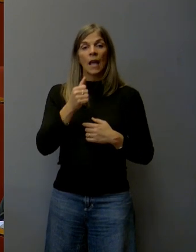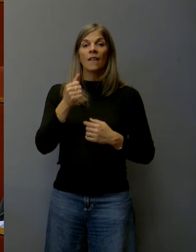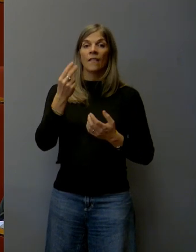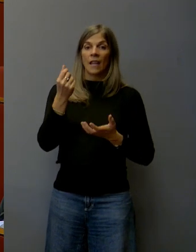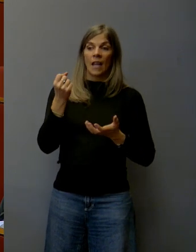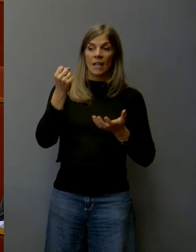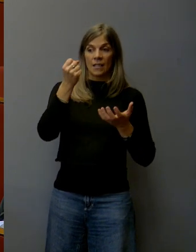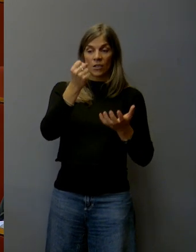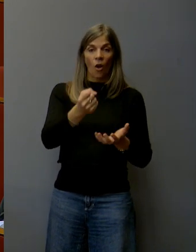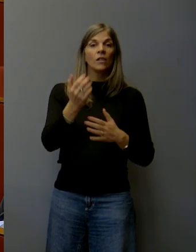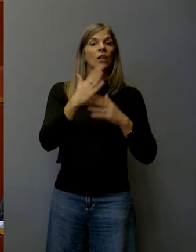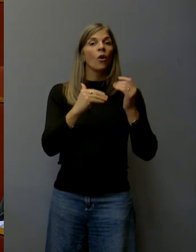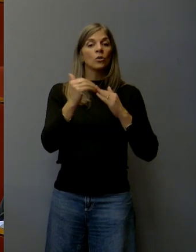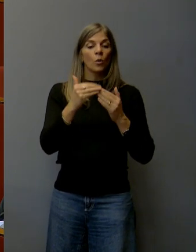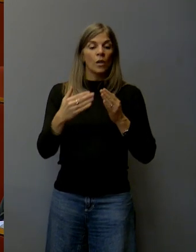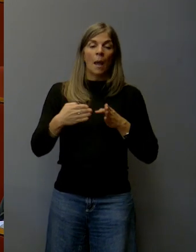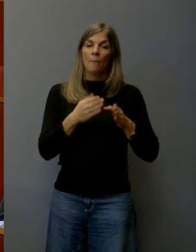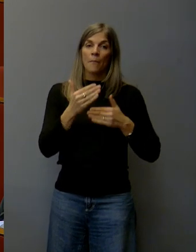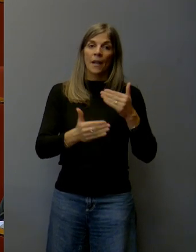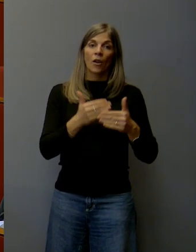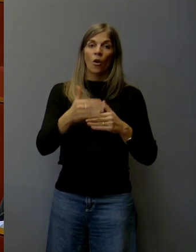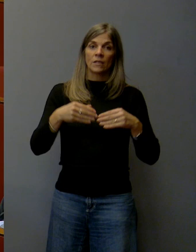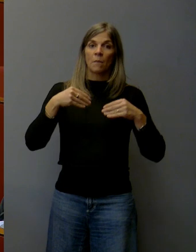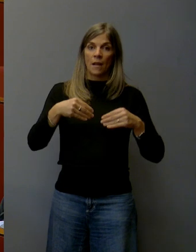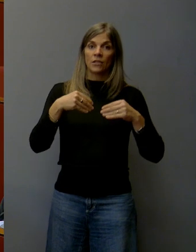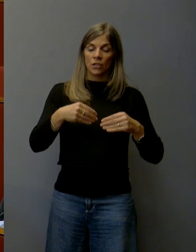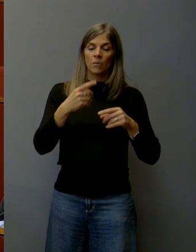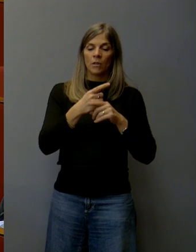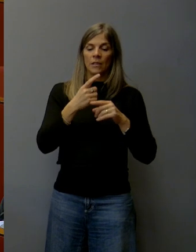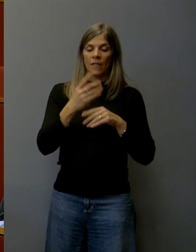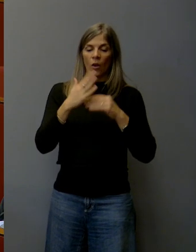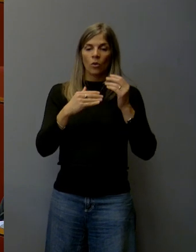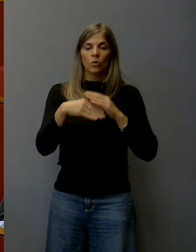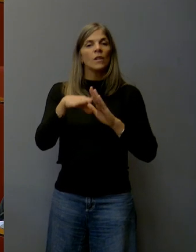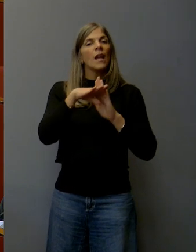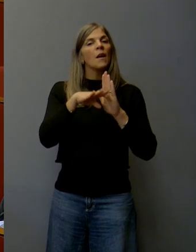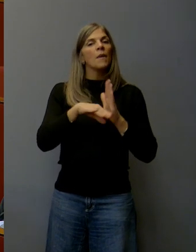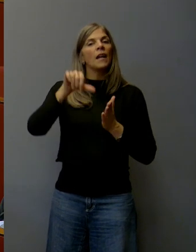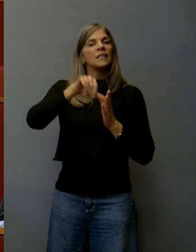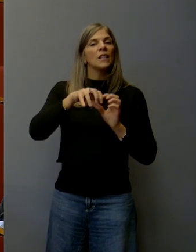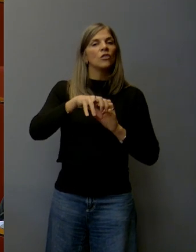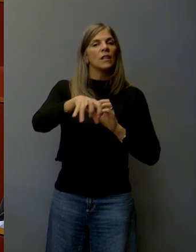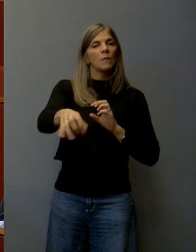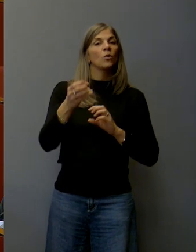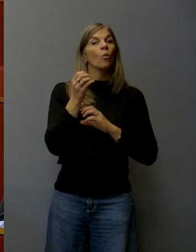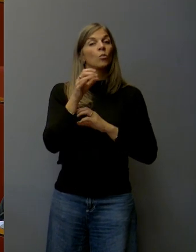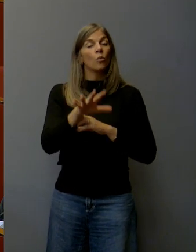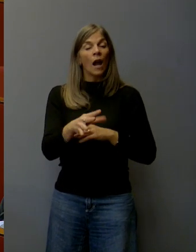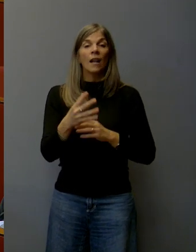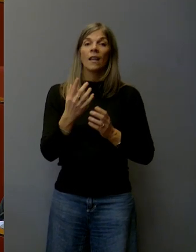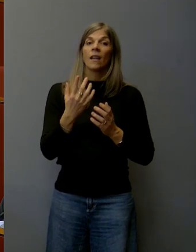percorsi partecipativi in modo da costruire dei piani di decentramento culturale che abbiano un senso e siano efficaci